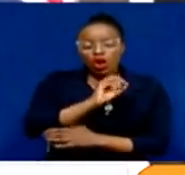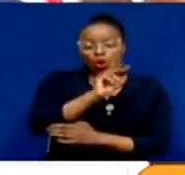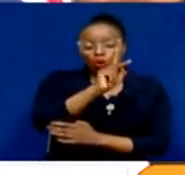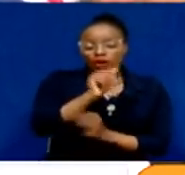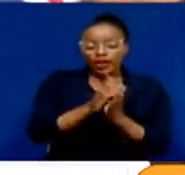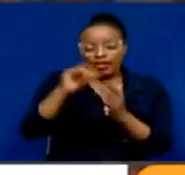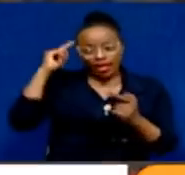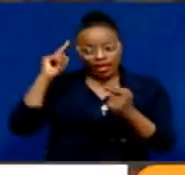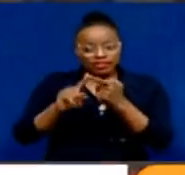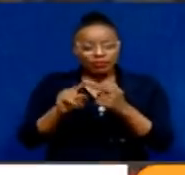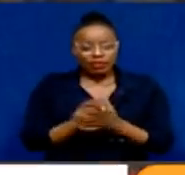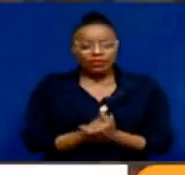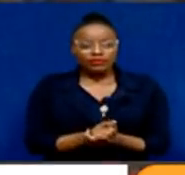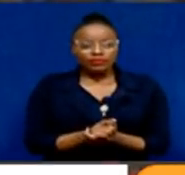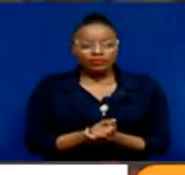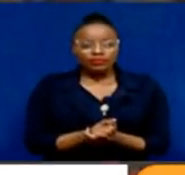Azimio la Umoja.